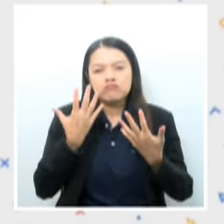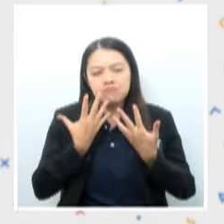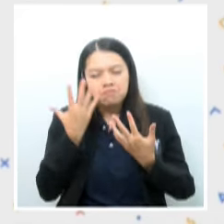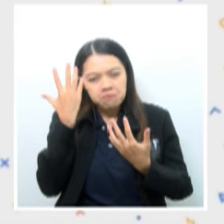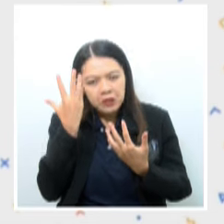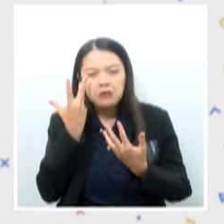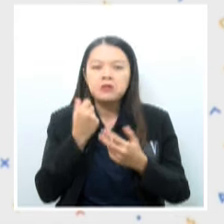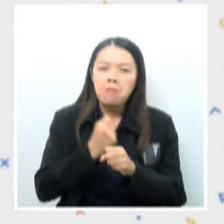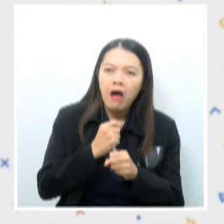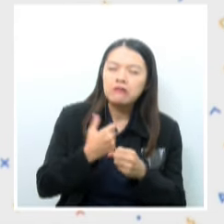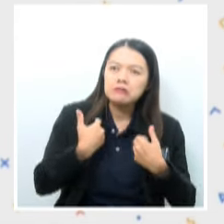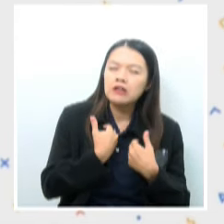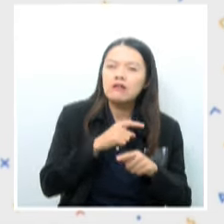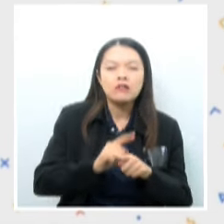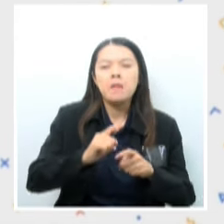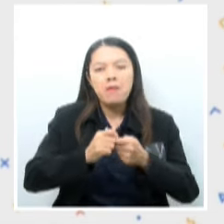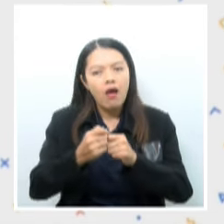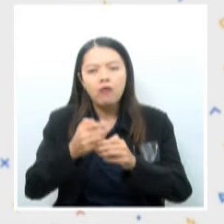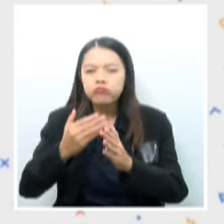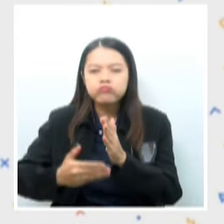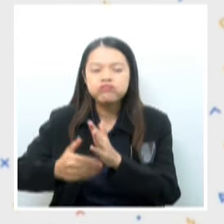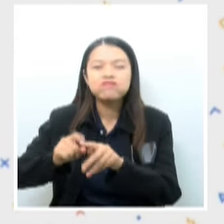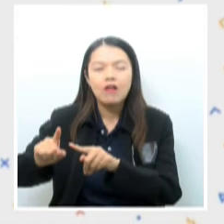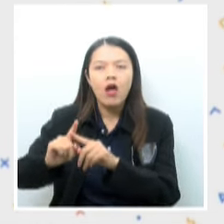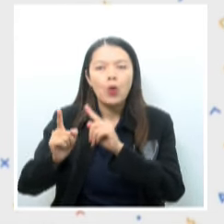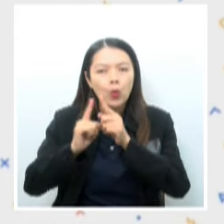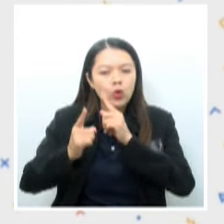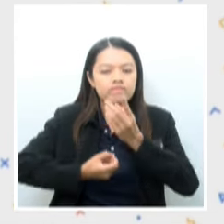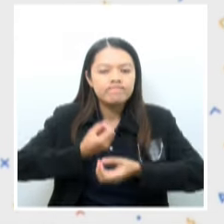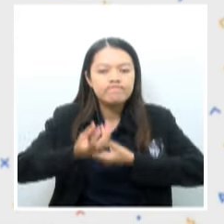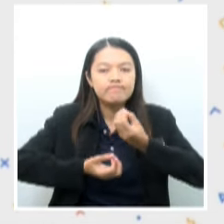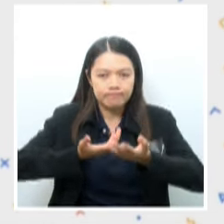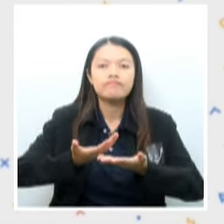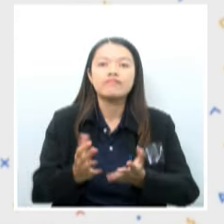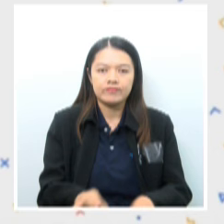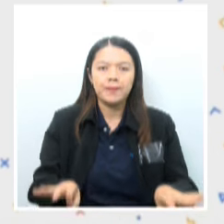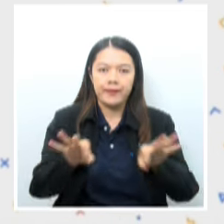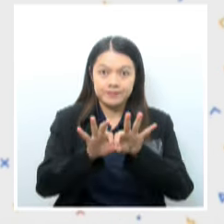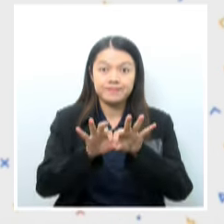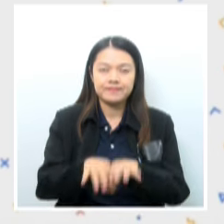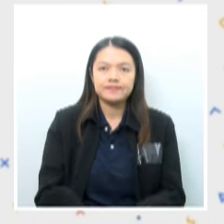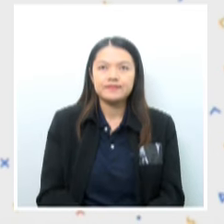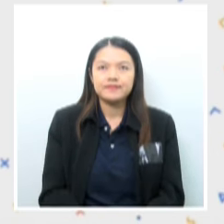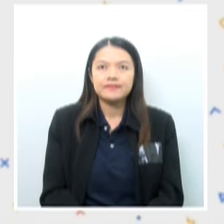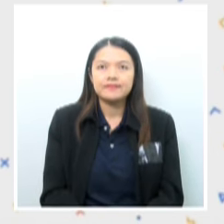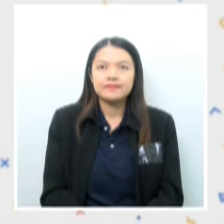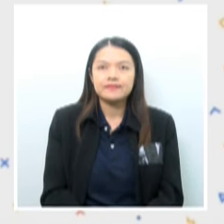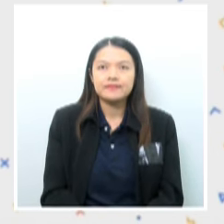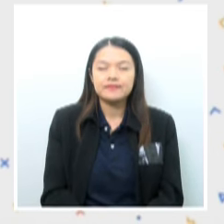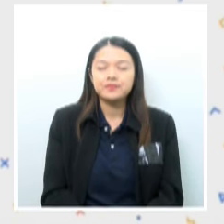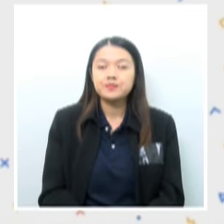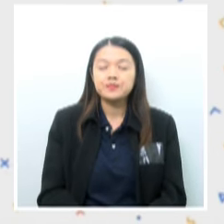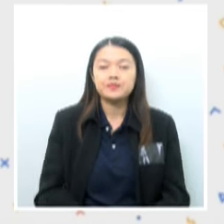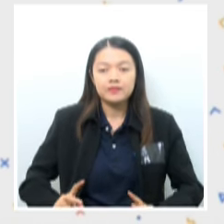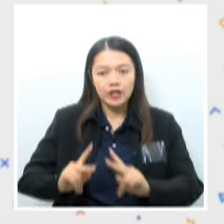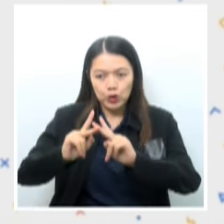ครูนะครับเราก็จะเป็นสะพานที่จะสื่อสารไปกับสปท.ทุกวันนี้นะครับทางกระทรวง